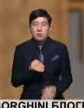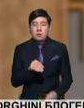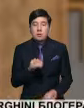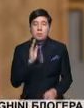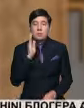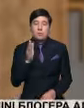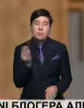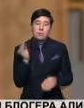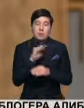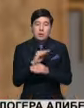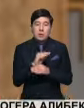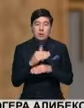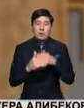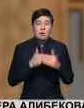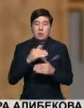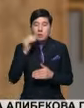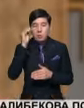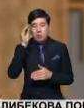будут вкладывать в развитие науки,